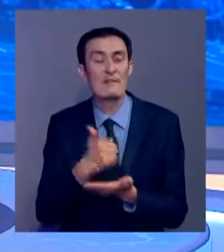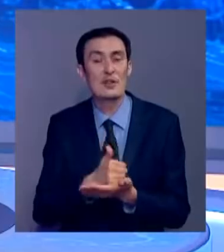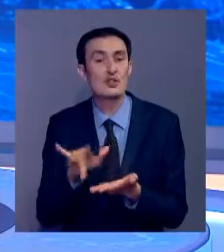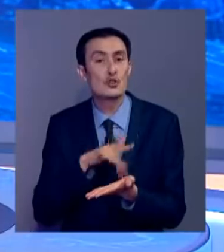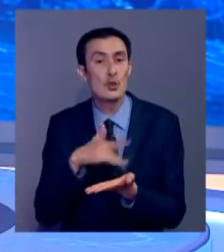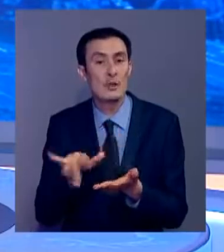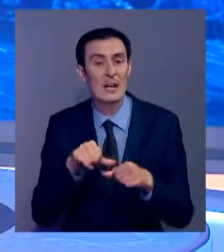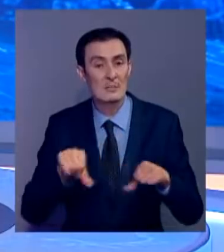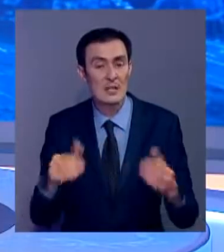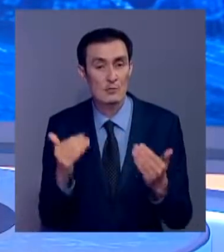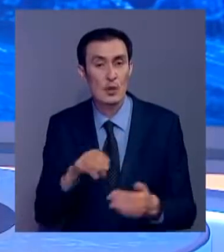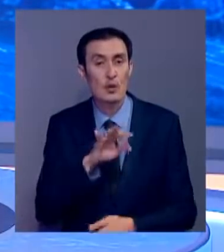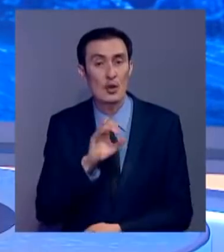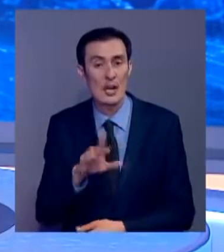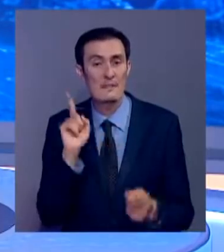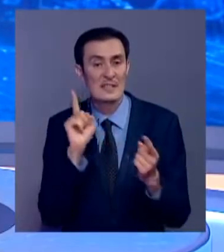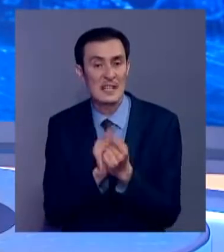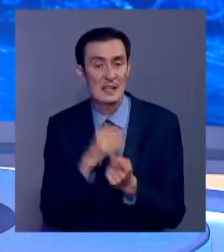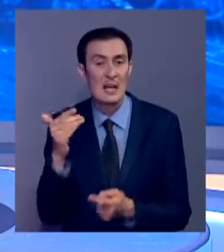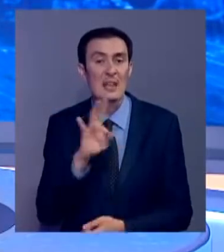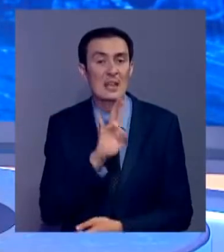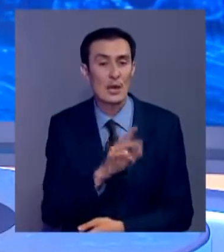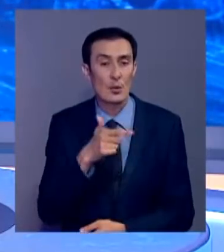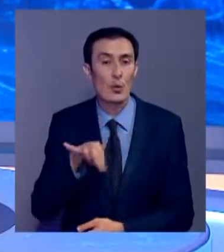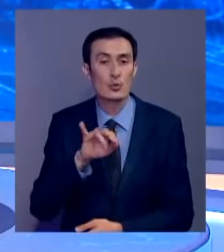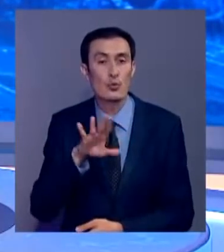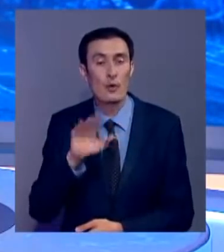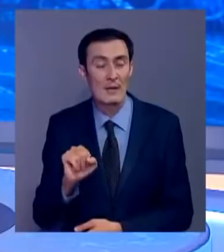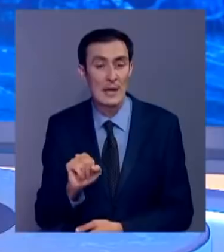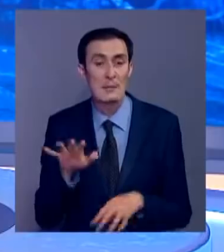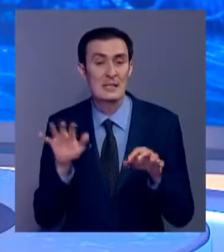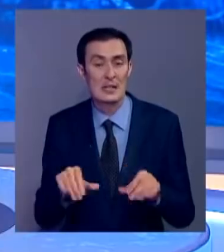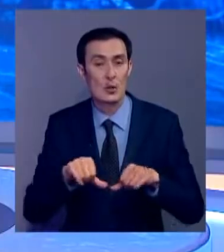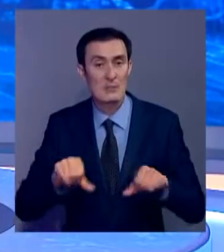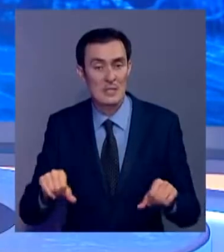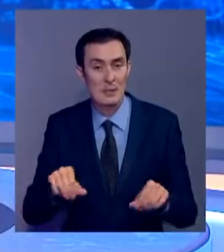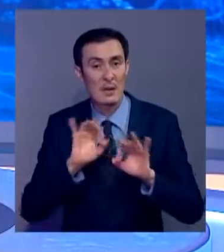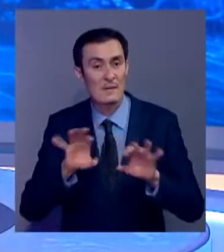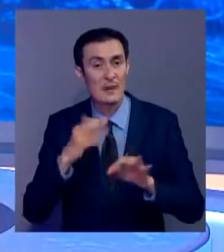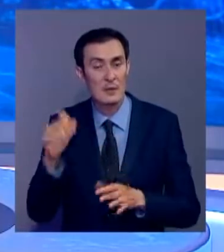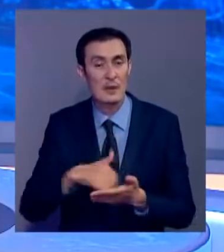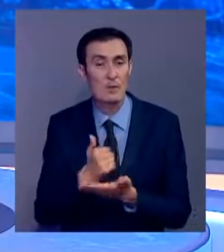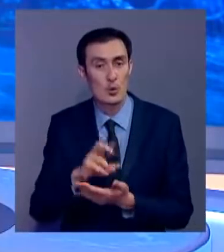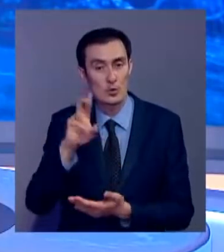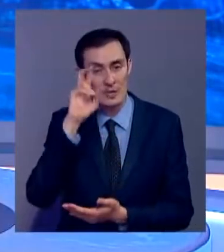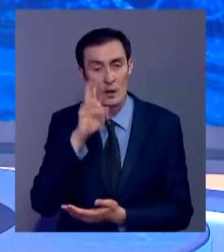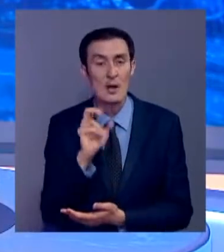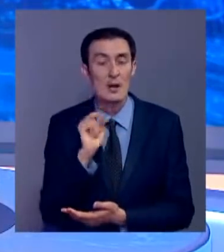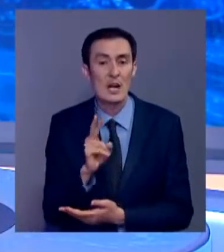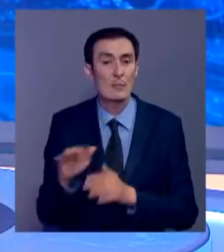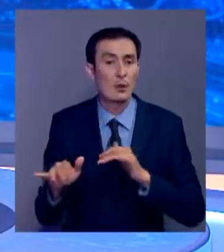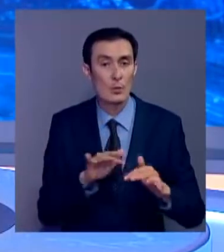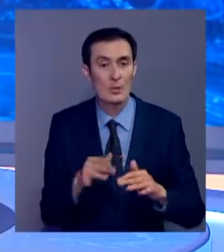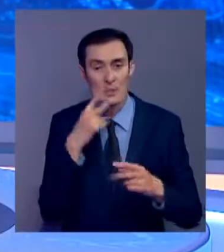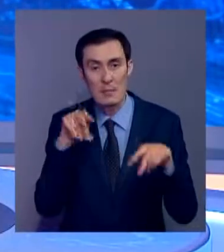комитета. Сегодня Касым-Жомарт Токаев принял Наталью Годунову. Председатель комитета проинформировала главу государства о том,